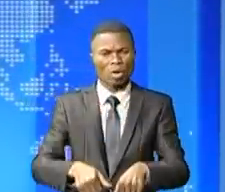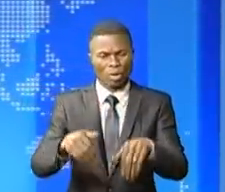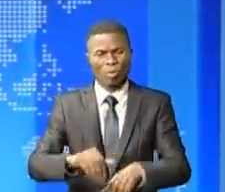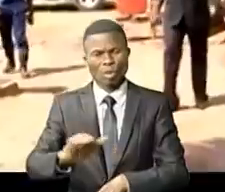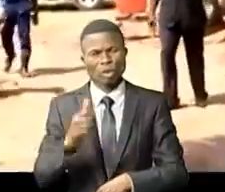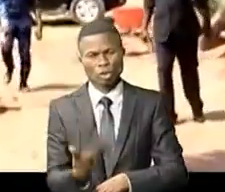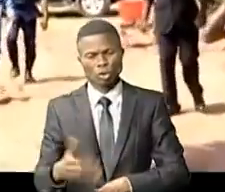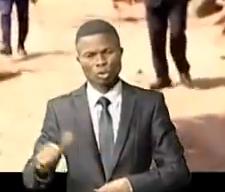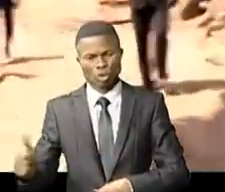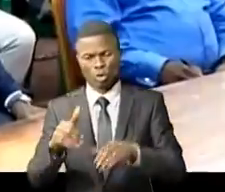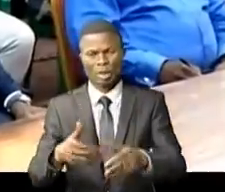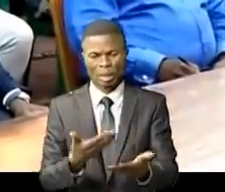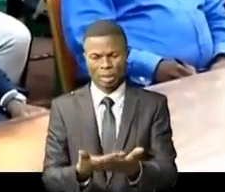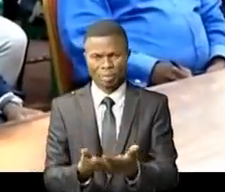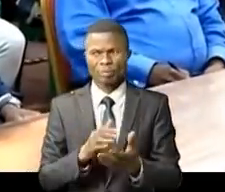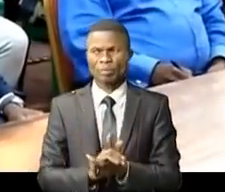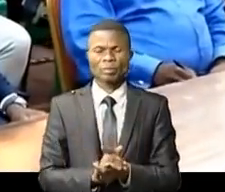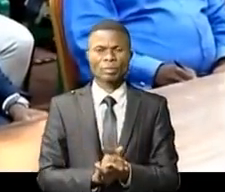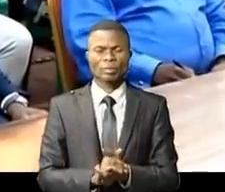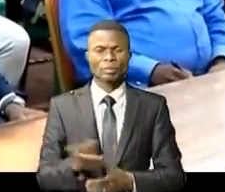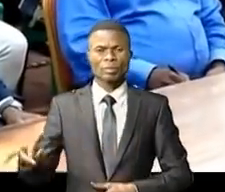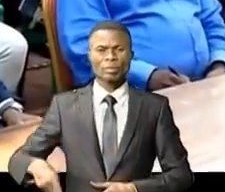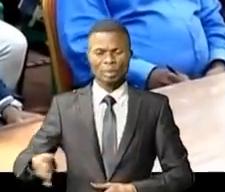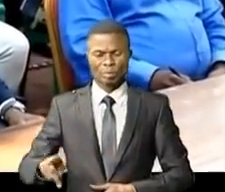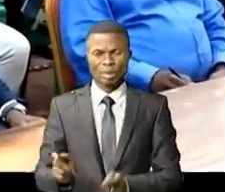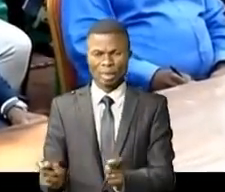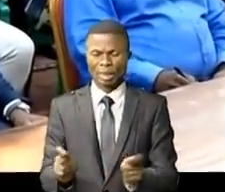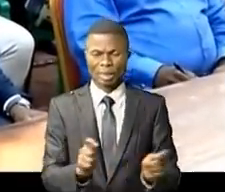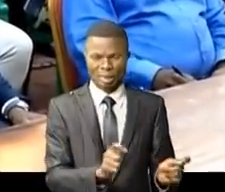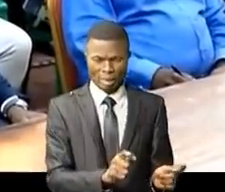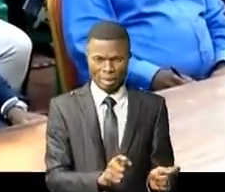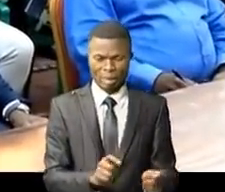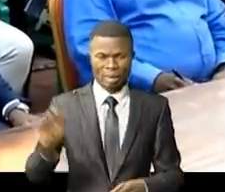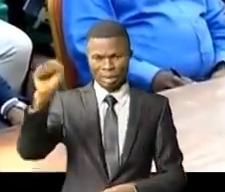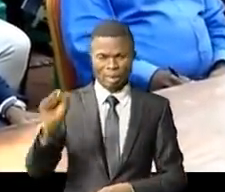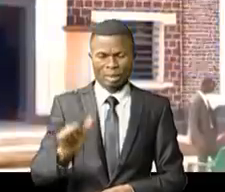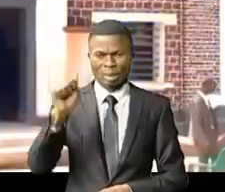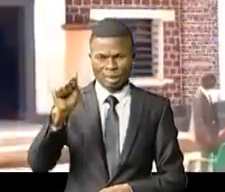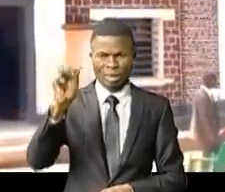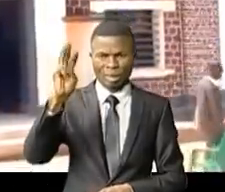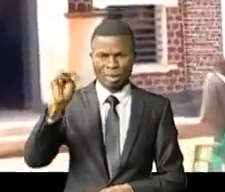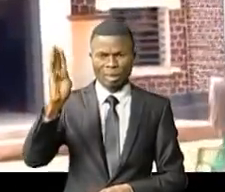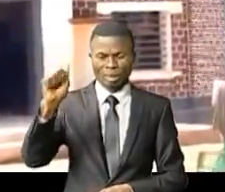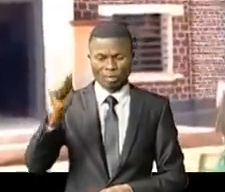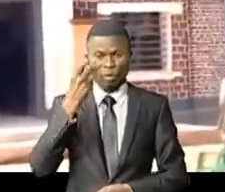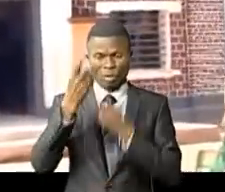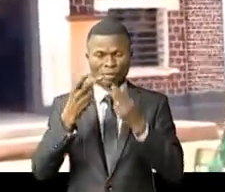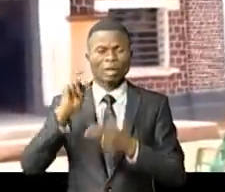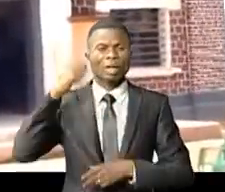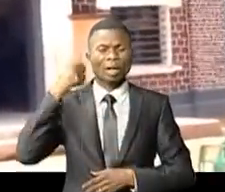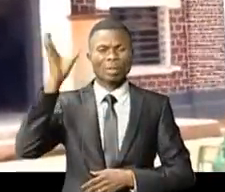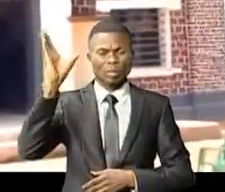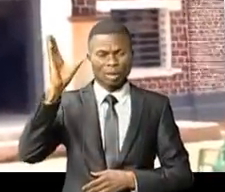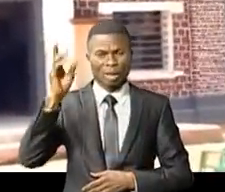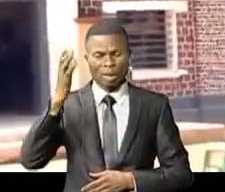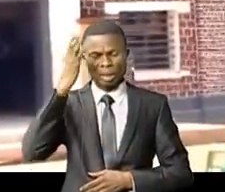autres. Le gouverneur intérimaire de la province du Tanganyika, Samba Kayabala Moni, a fait une visite à la prison centrale de Calébi afin